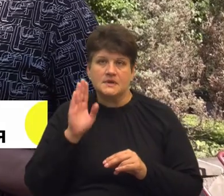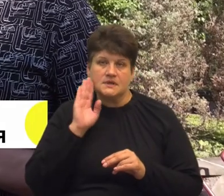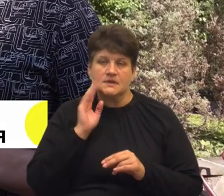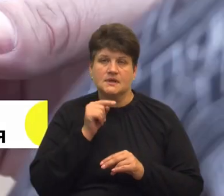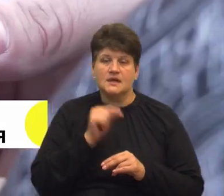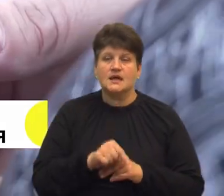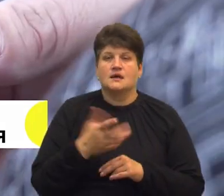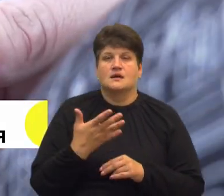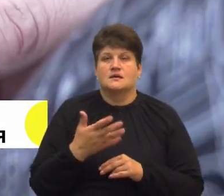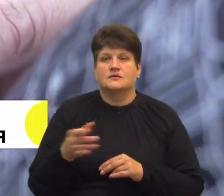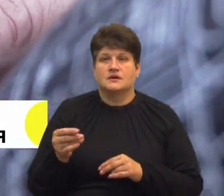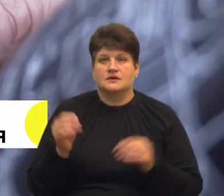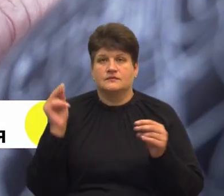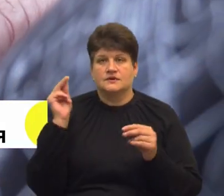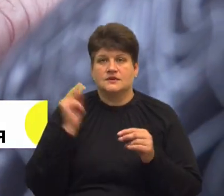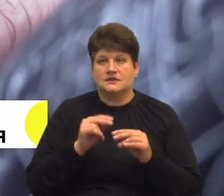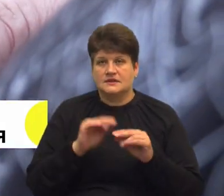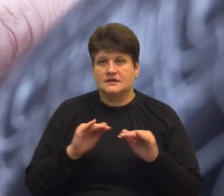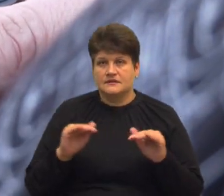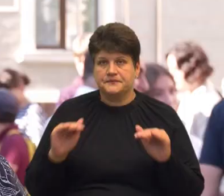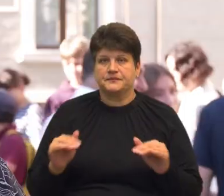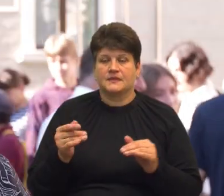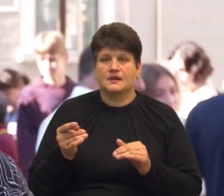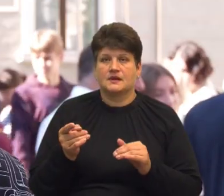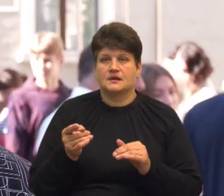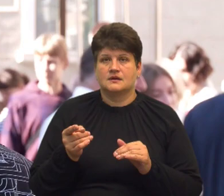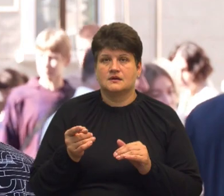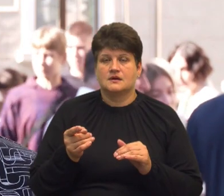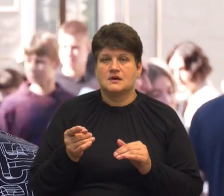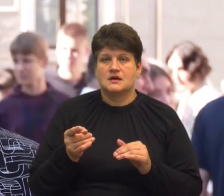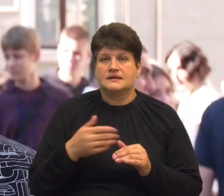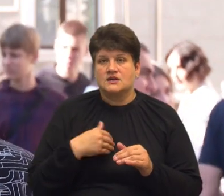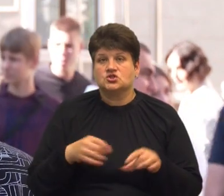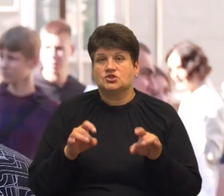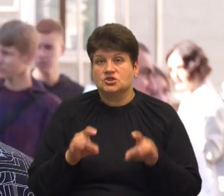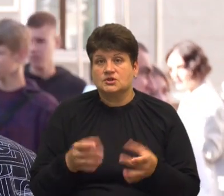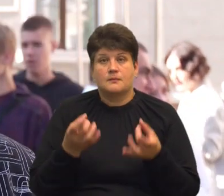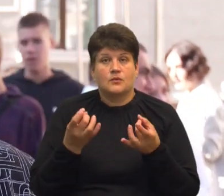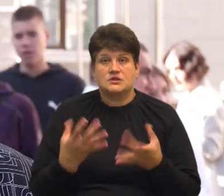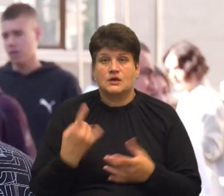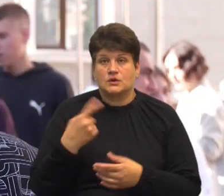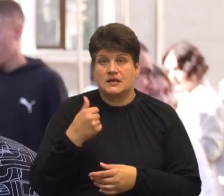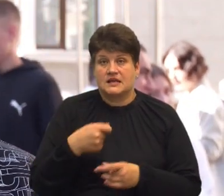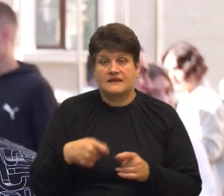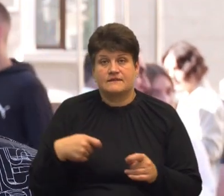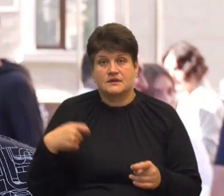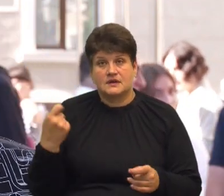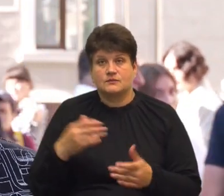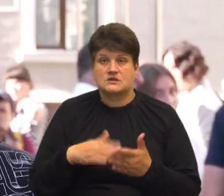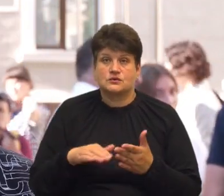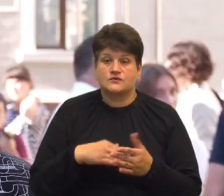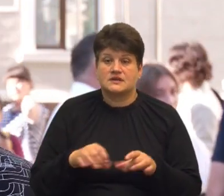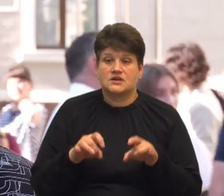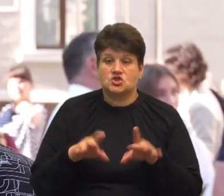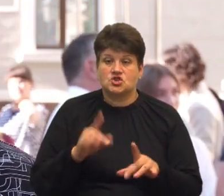аби депутати поки що не об'єднували навчальні заклади рішення наше просте на рік хоча б відтермінувати або скасувати рішення